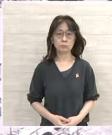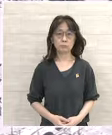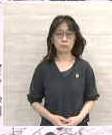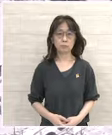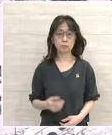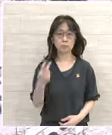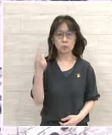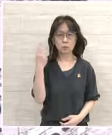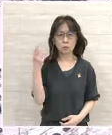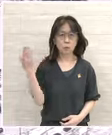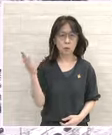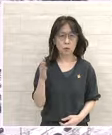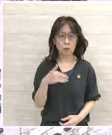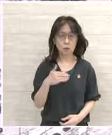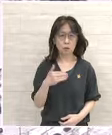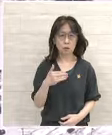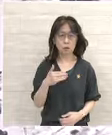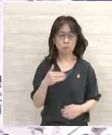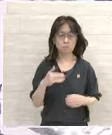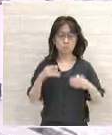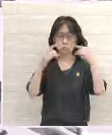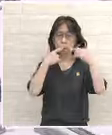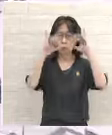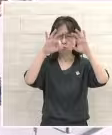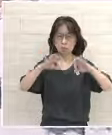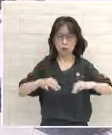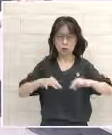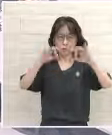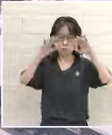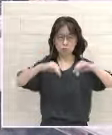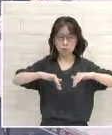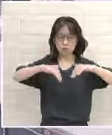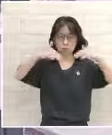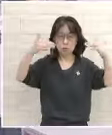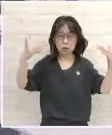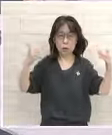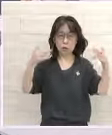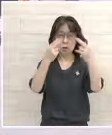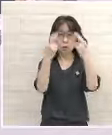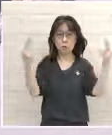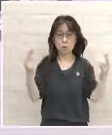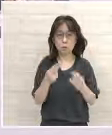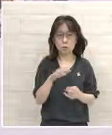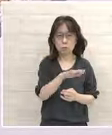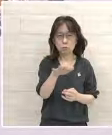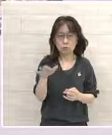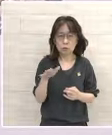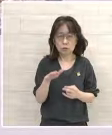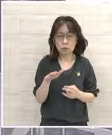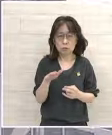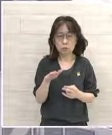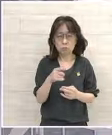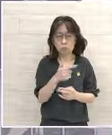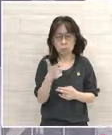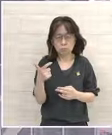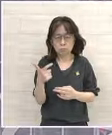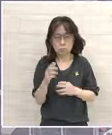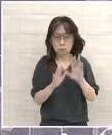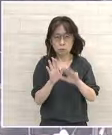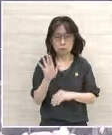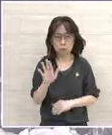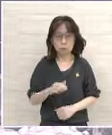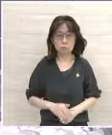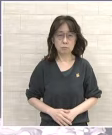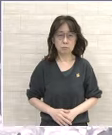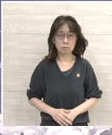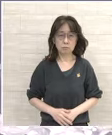おとといから続く記録的な大雪、道内各地に爪痕を残しています。 大型店の屋